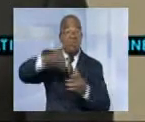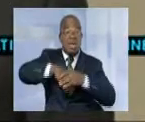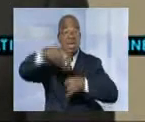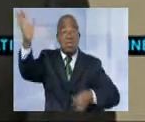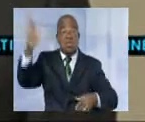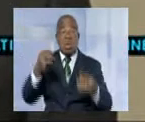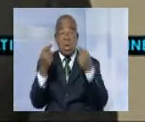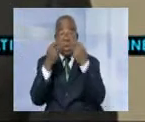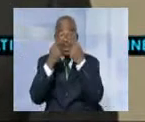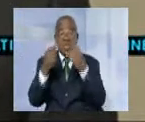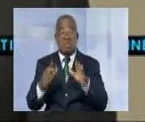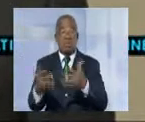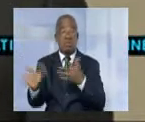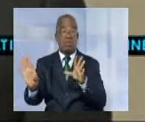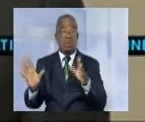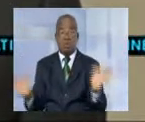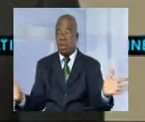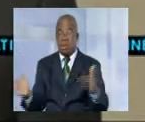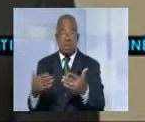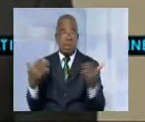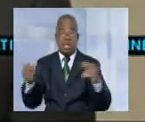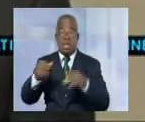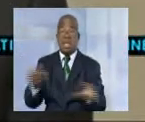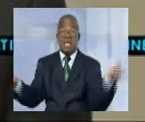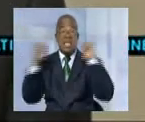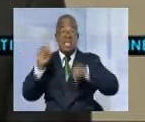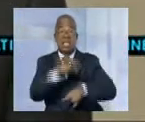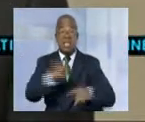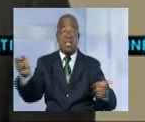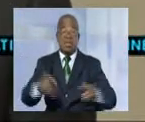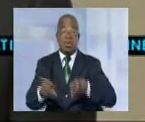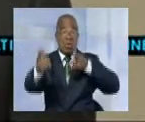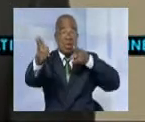Il y a plus de 500 morts et au moins 1000 blessés.